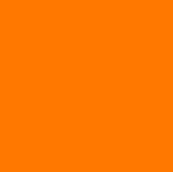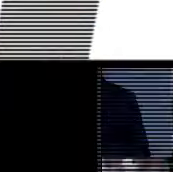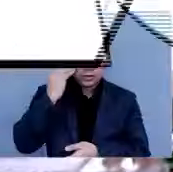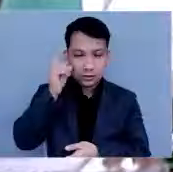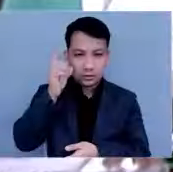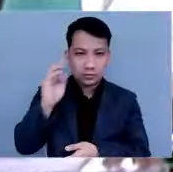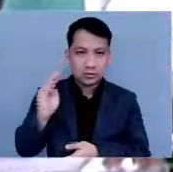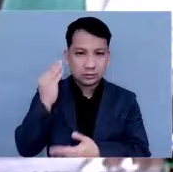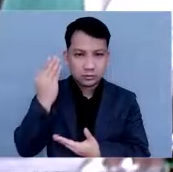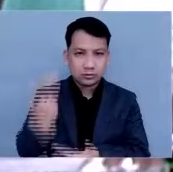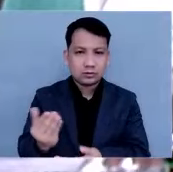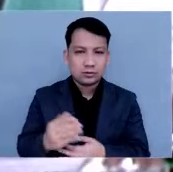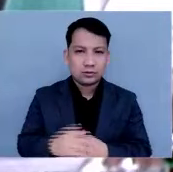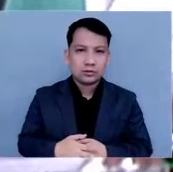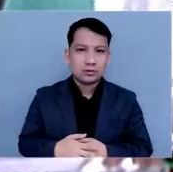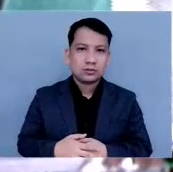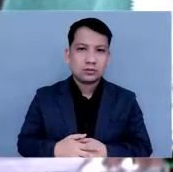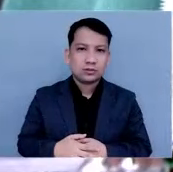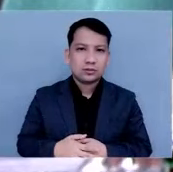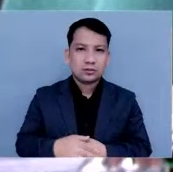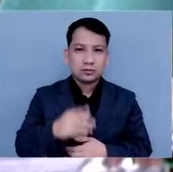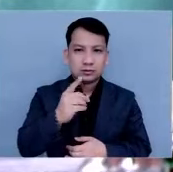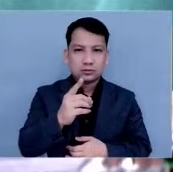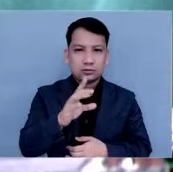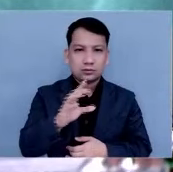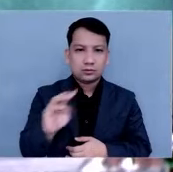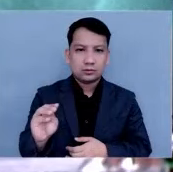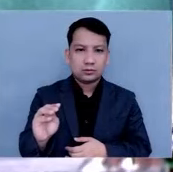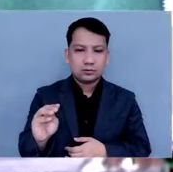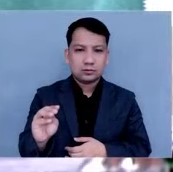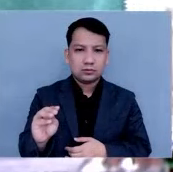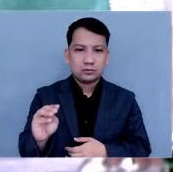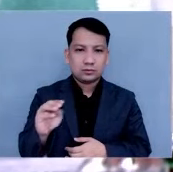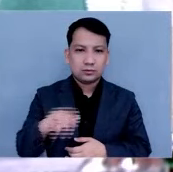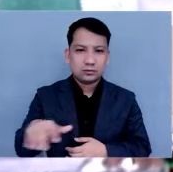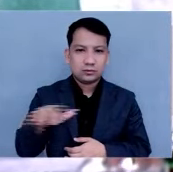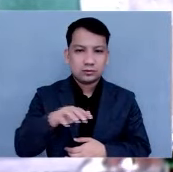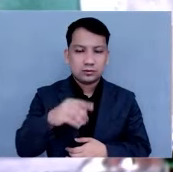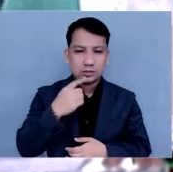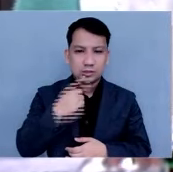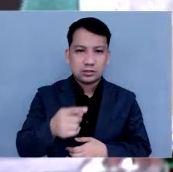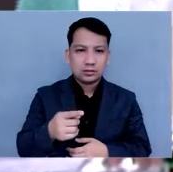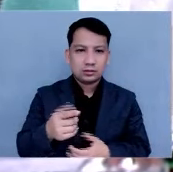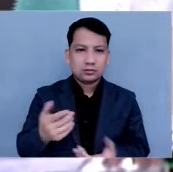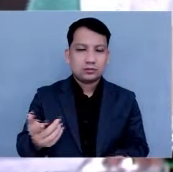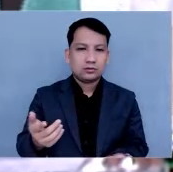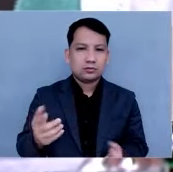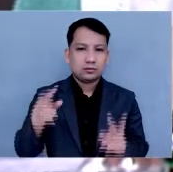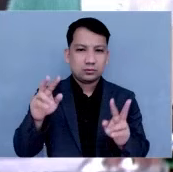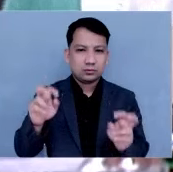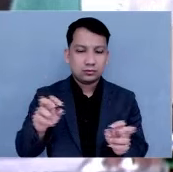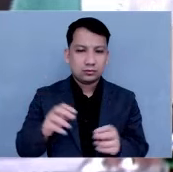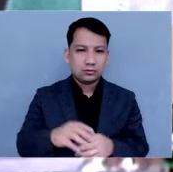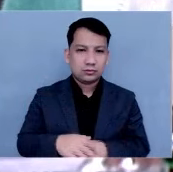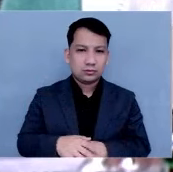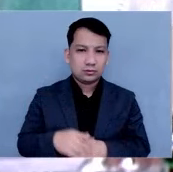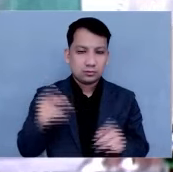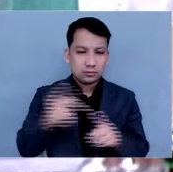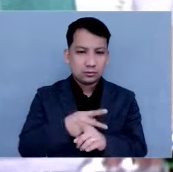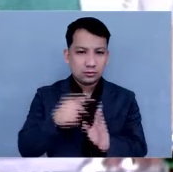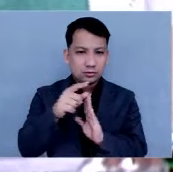banos dbm na mga kwan kayo mga bolate niyo ang